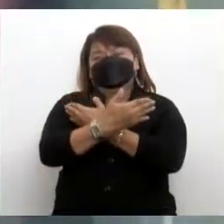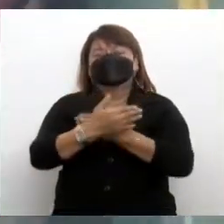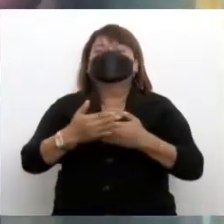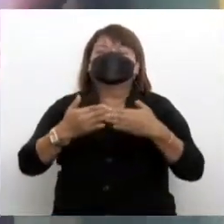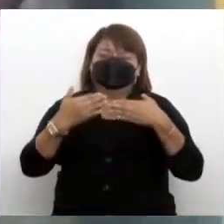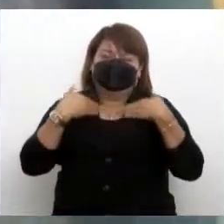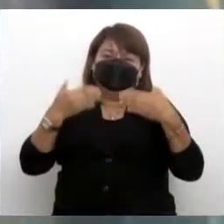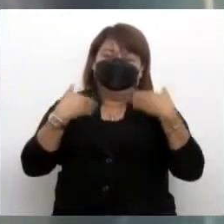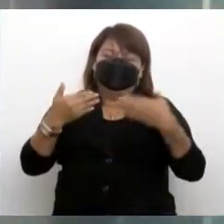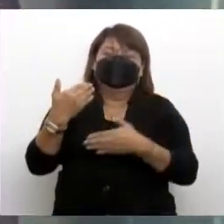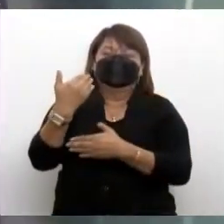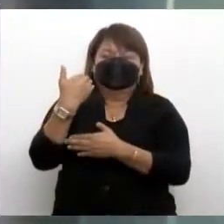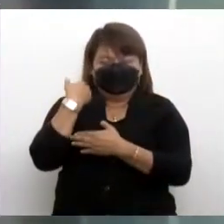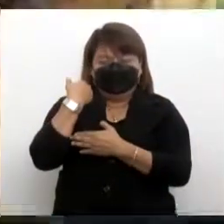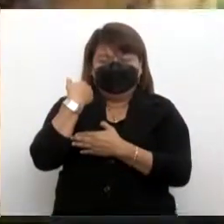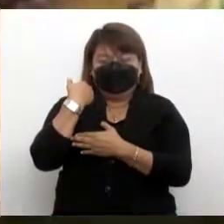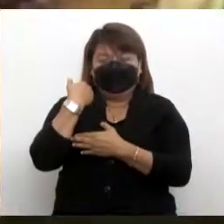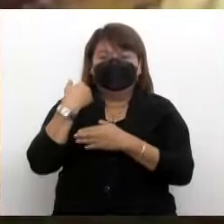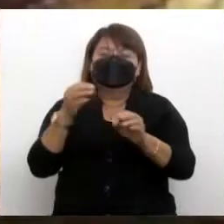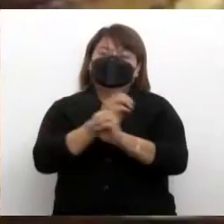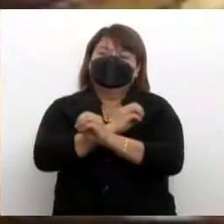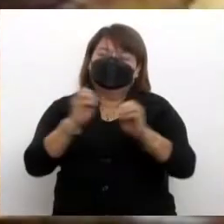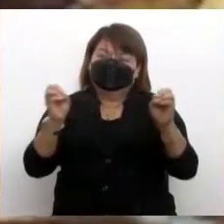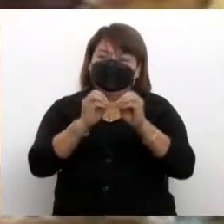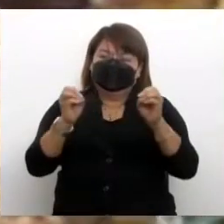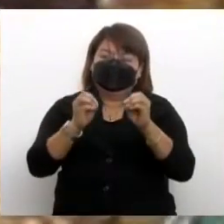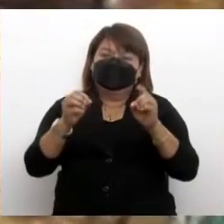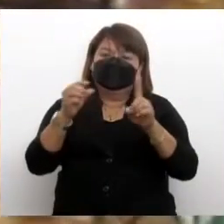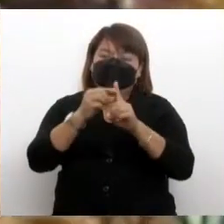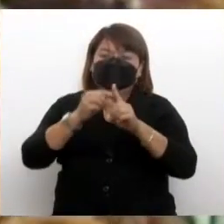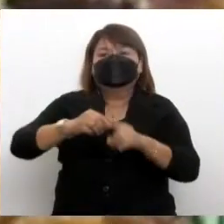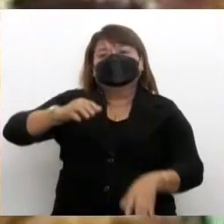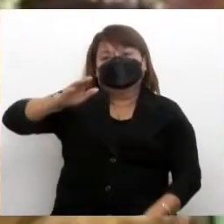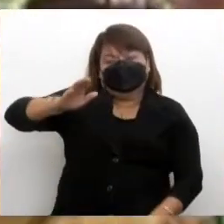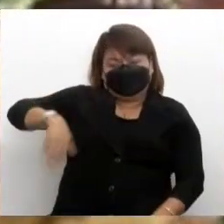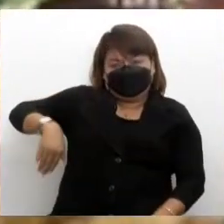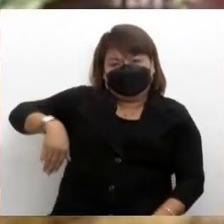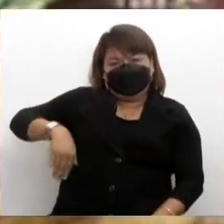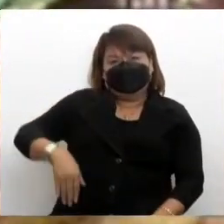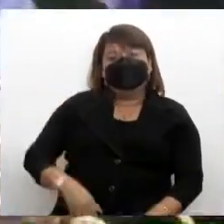จะเกิดขึ้นมาและจะไม่มีคำว่าสายเกินไป